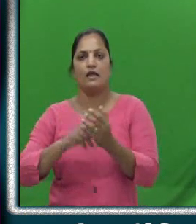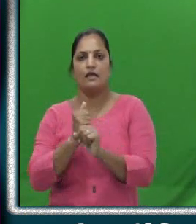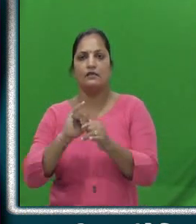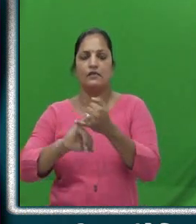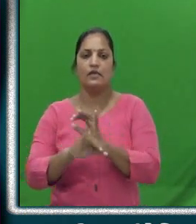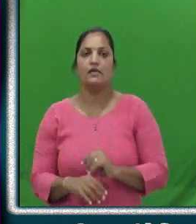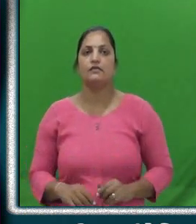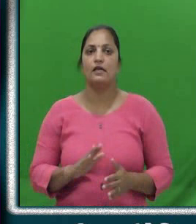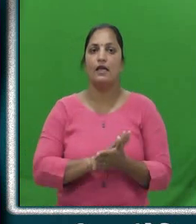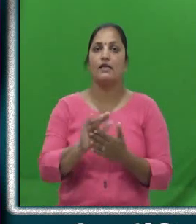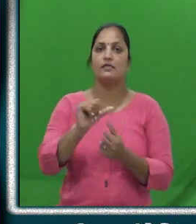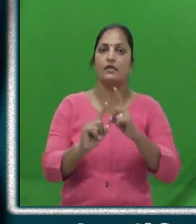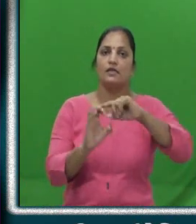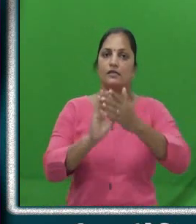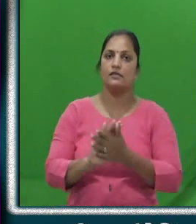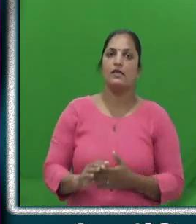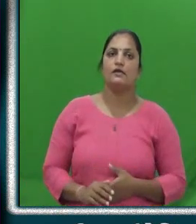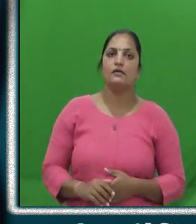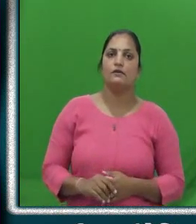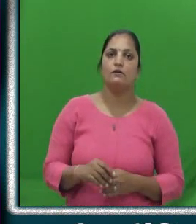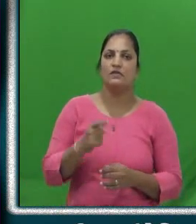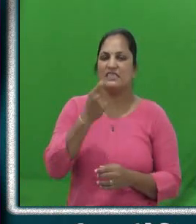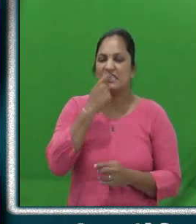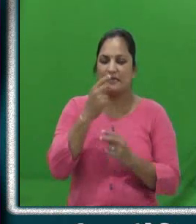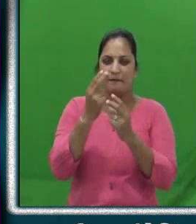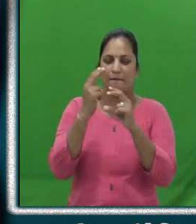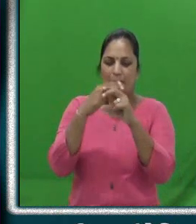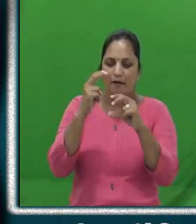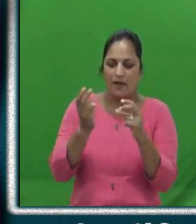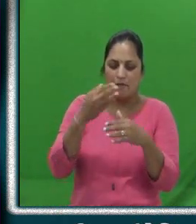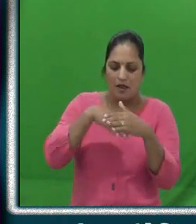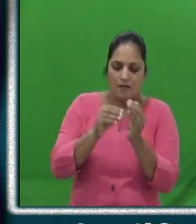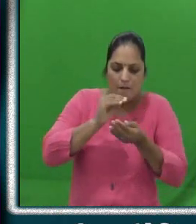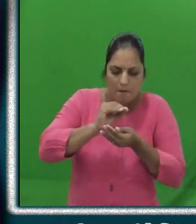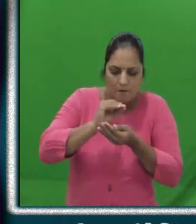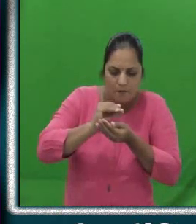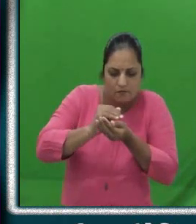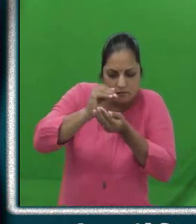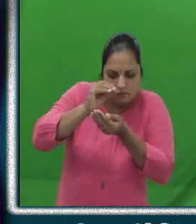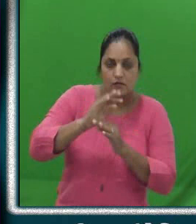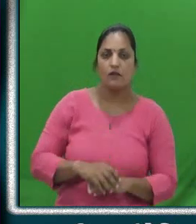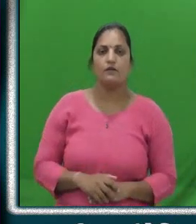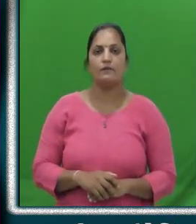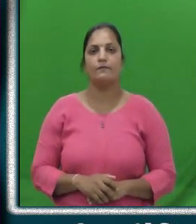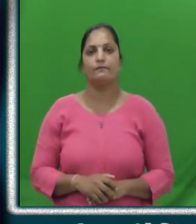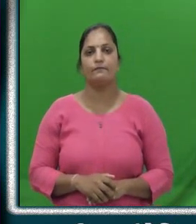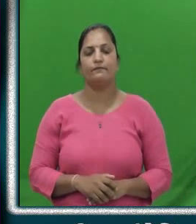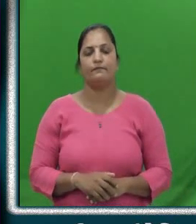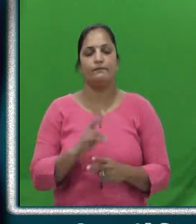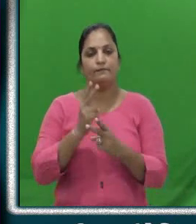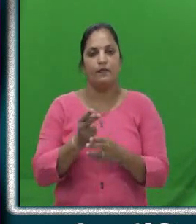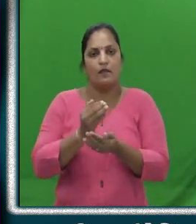બચ્ચા હેચલિંગ હેચ એટલે શું થાય ખબર ઈંડામાંથી સેવન જે કરવામાં આવે ને હેચ કહેવાય હેચલિંગ